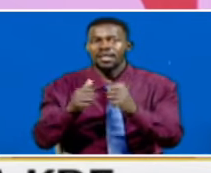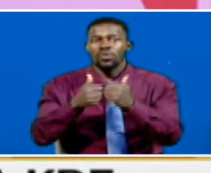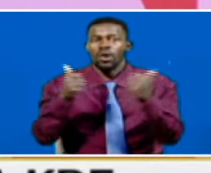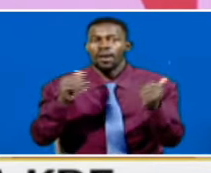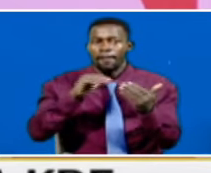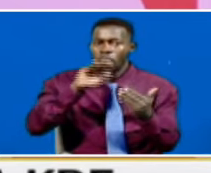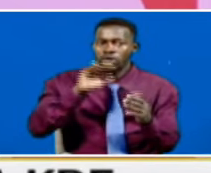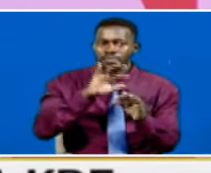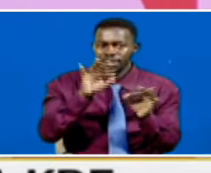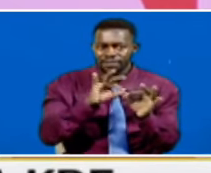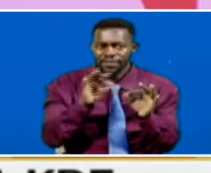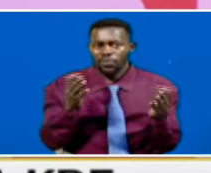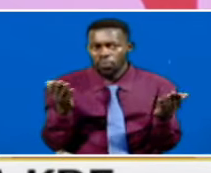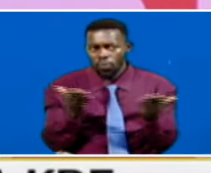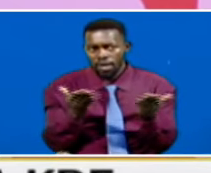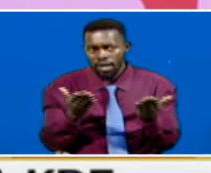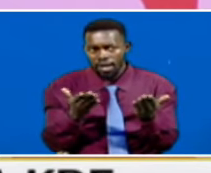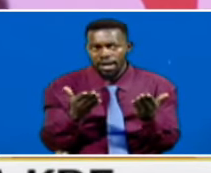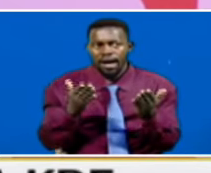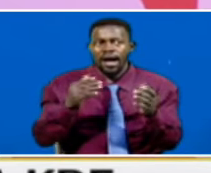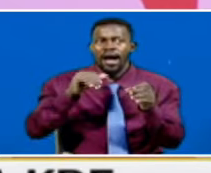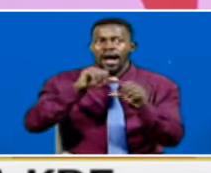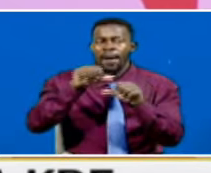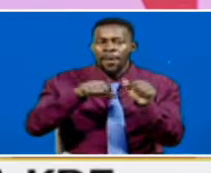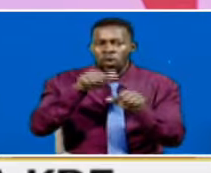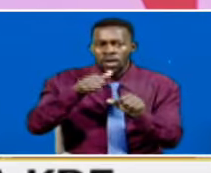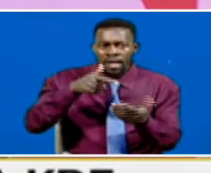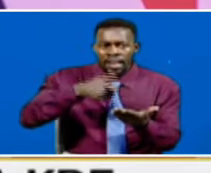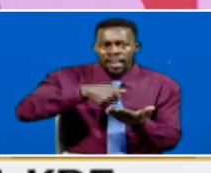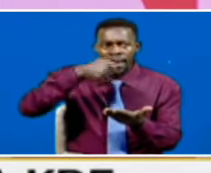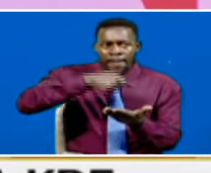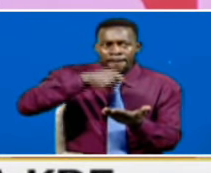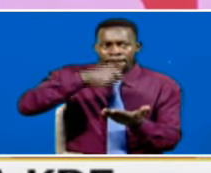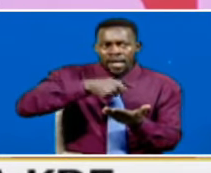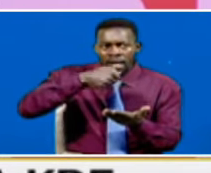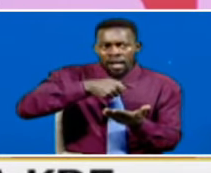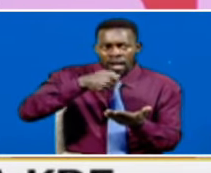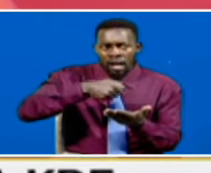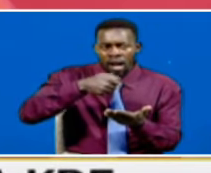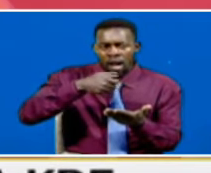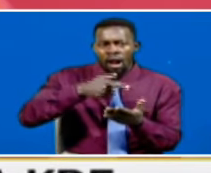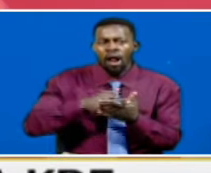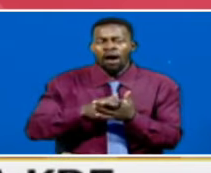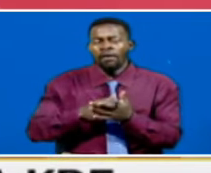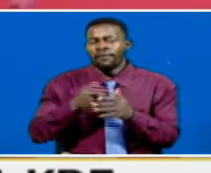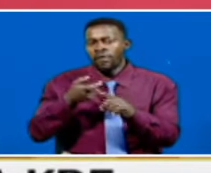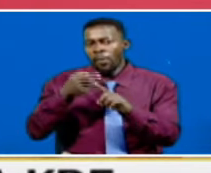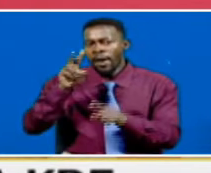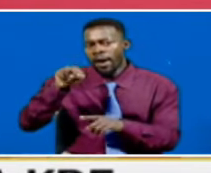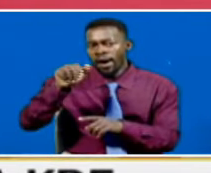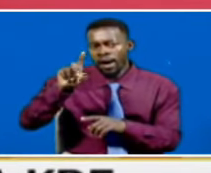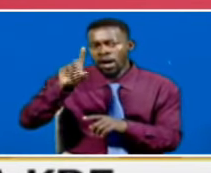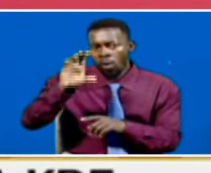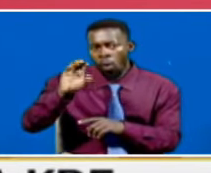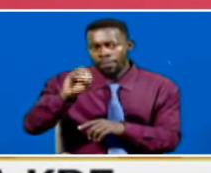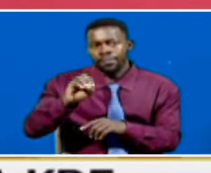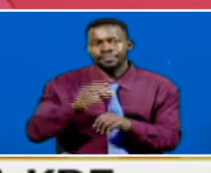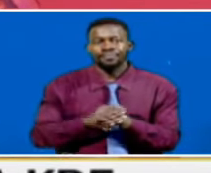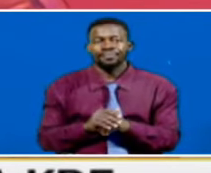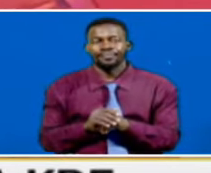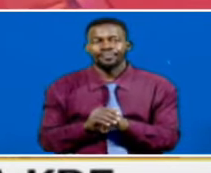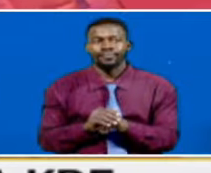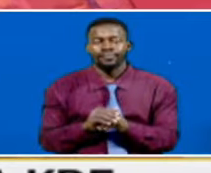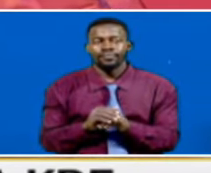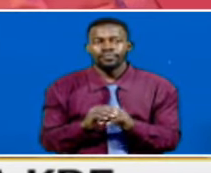particularly the passage or the processing of the bills that have emanated from the NARCO process. I will urge our